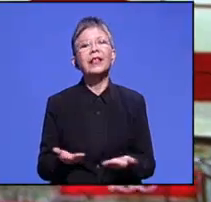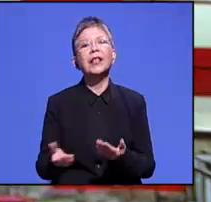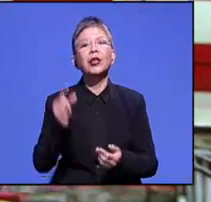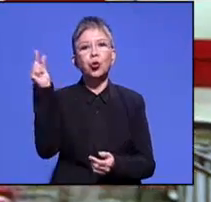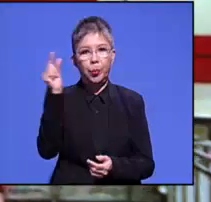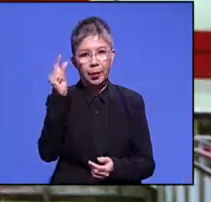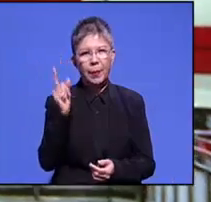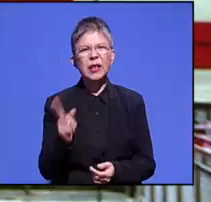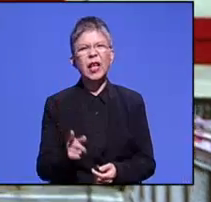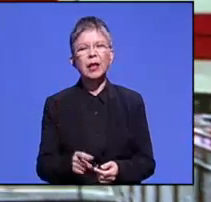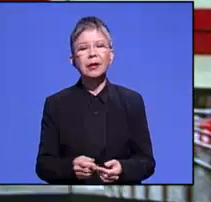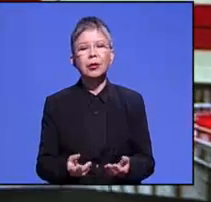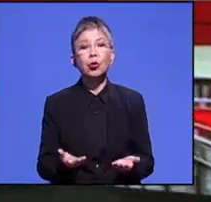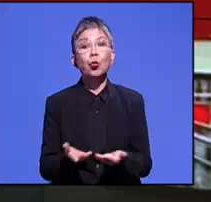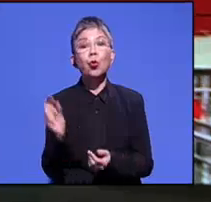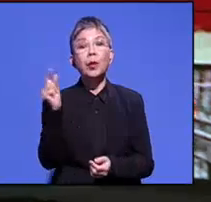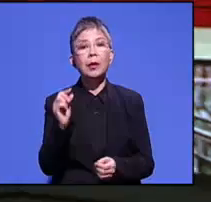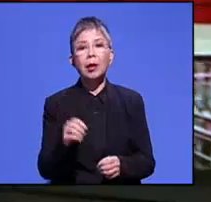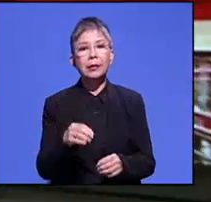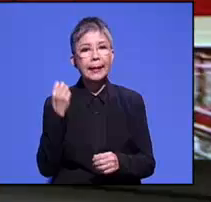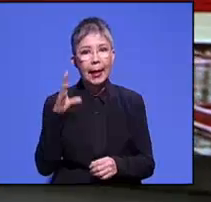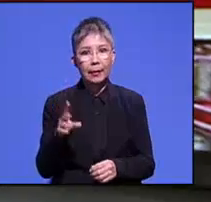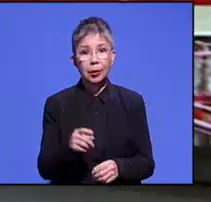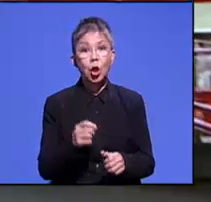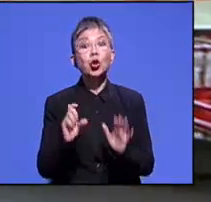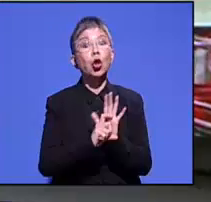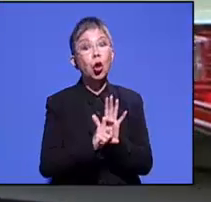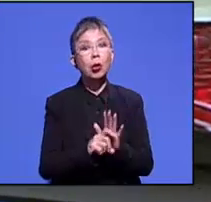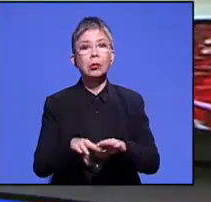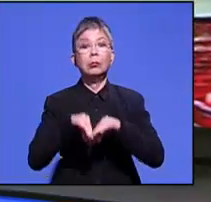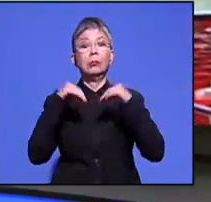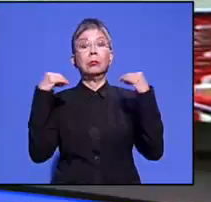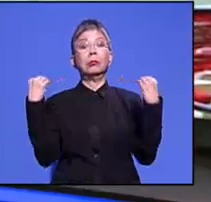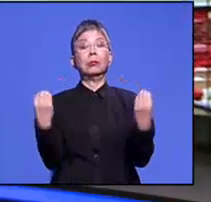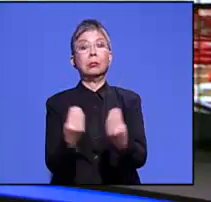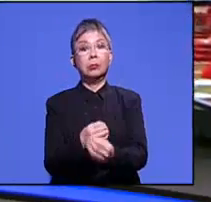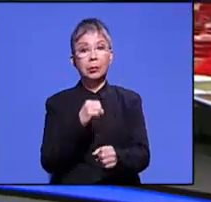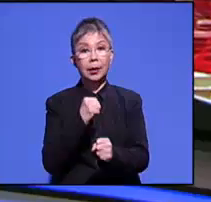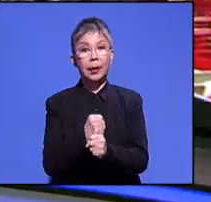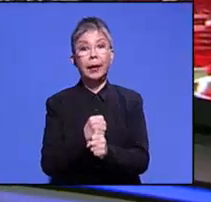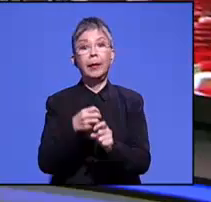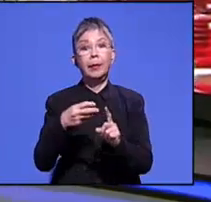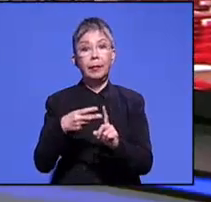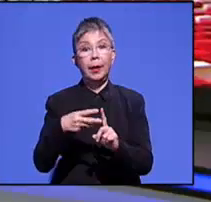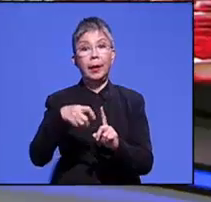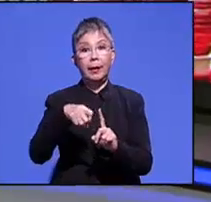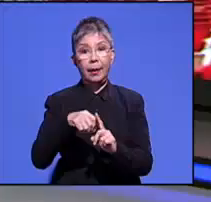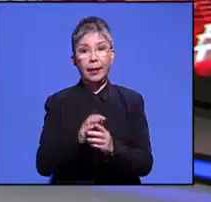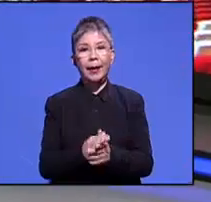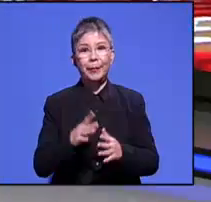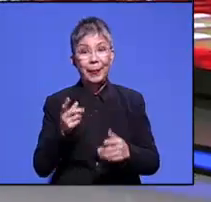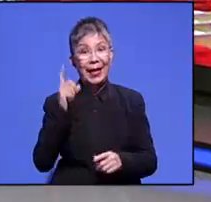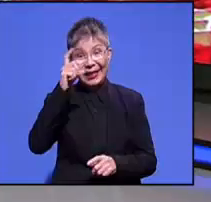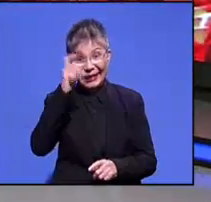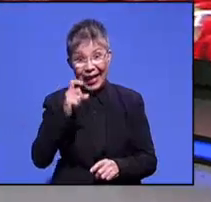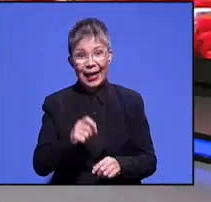kini jarang digunakan Salah satunya Gelora Bung Karno kami akan ajak anda merasakan tantangan tugas merawat stadion